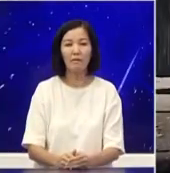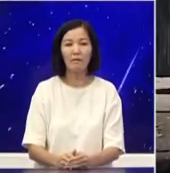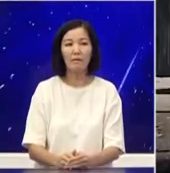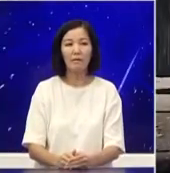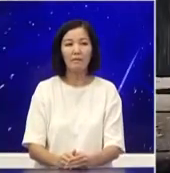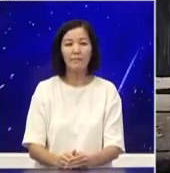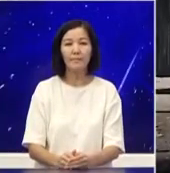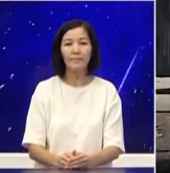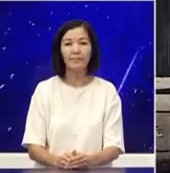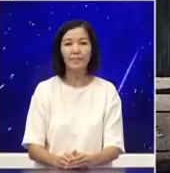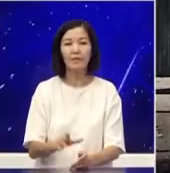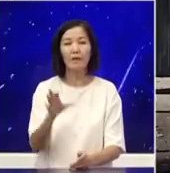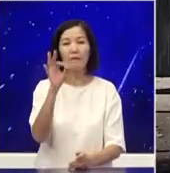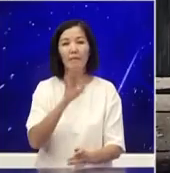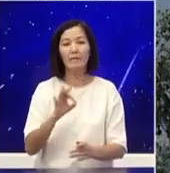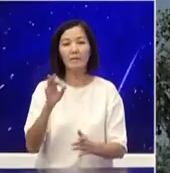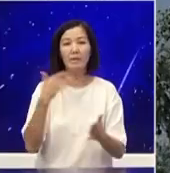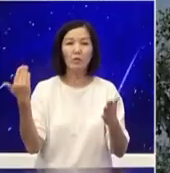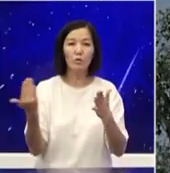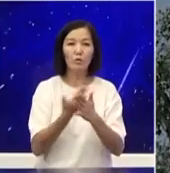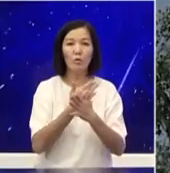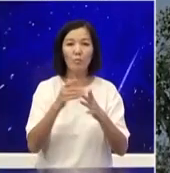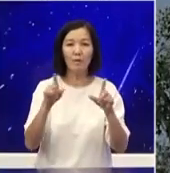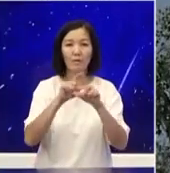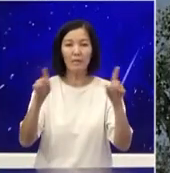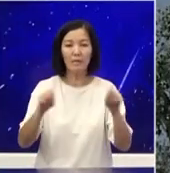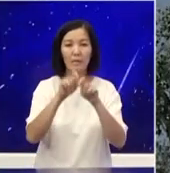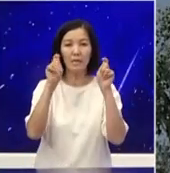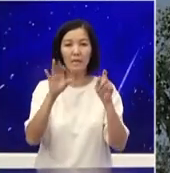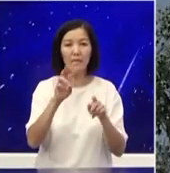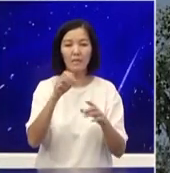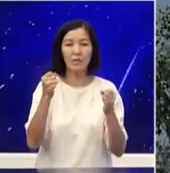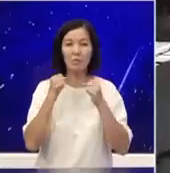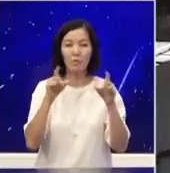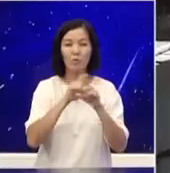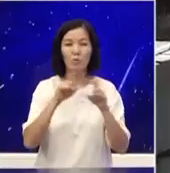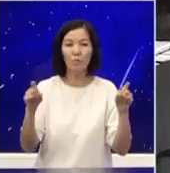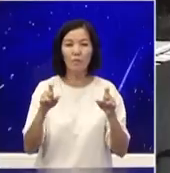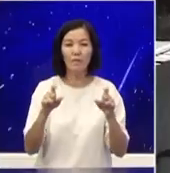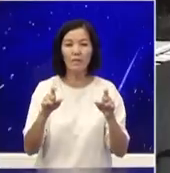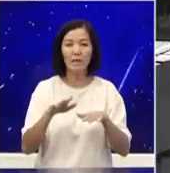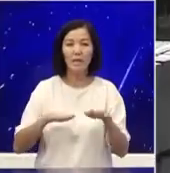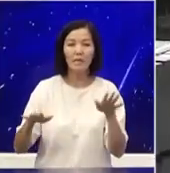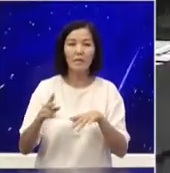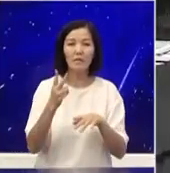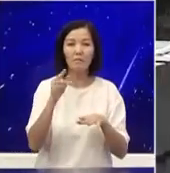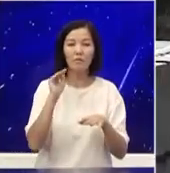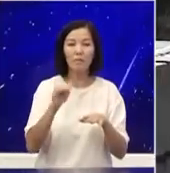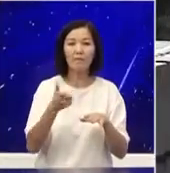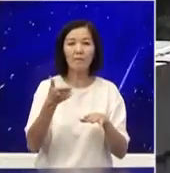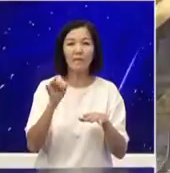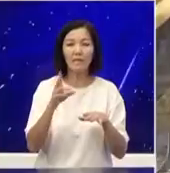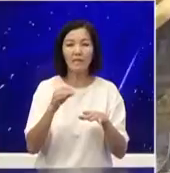октябре, обещают местные власти, распахнутся двери масштабного для Искельдинского района спорткомплекса. Он займет территорию порядка 2,5